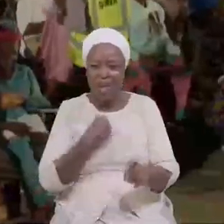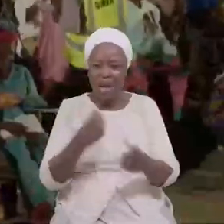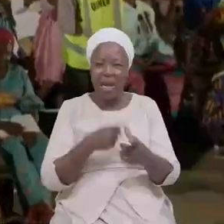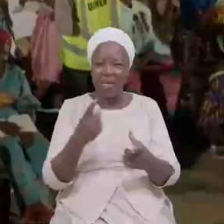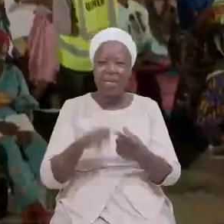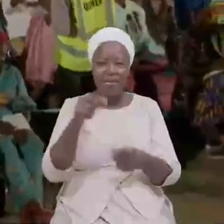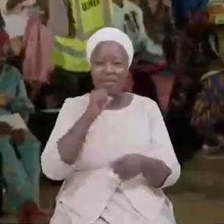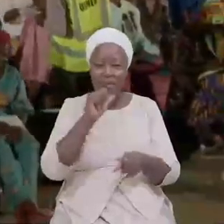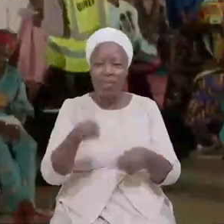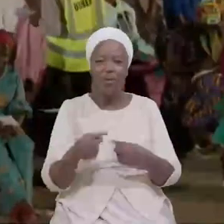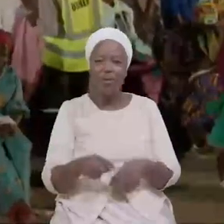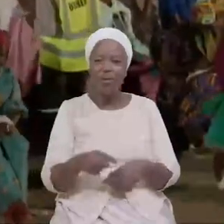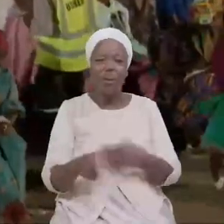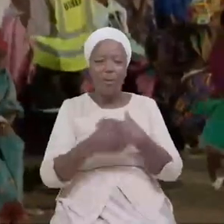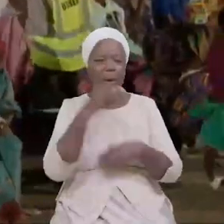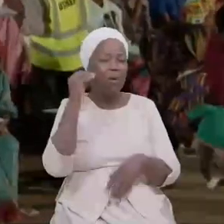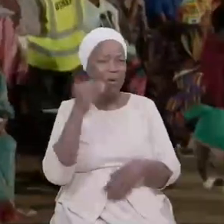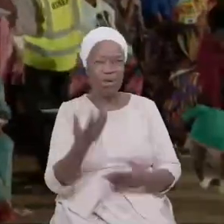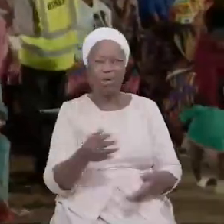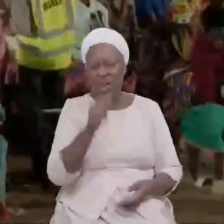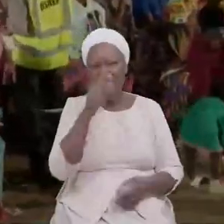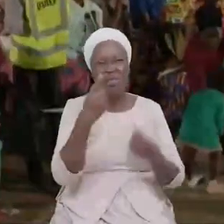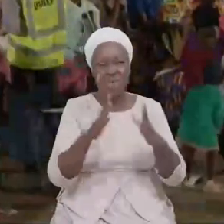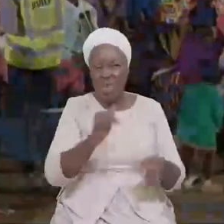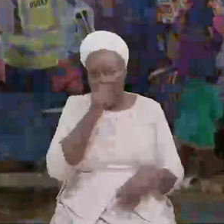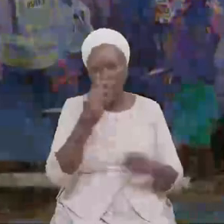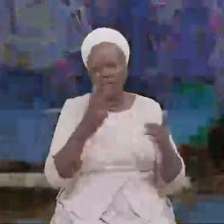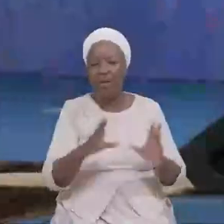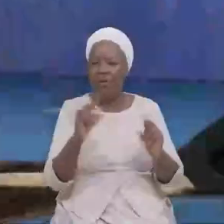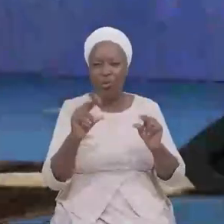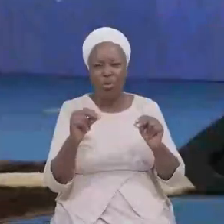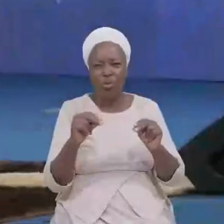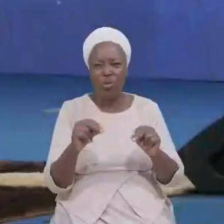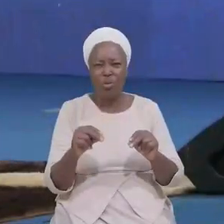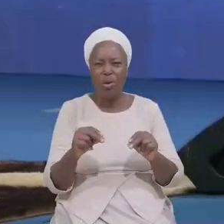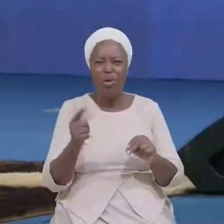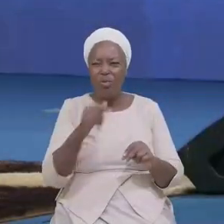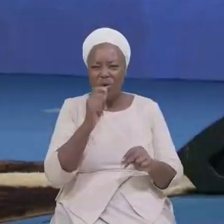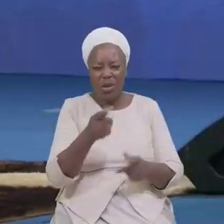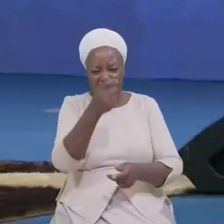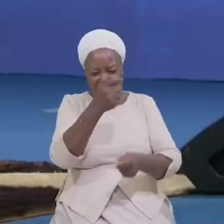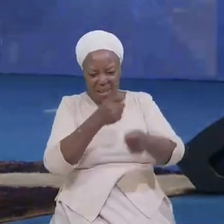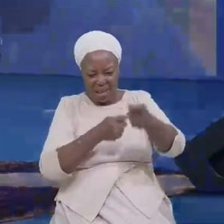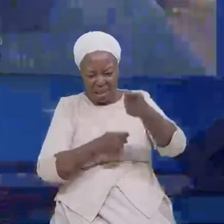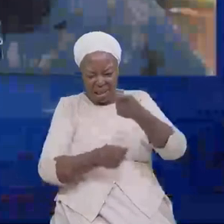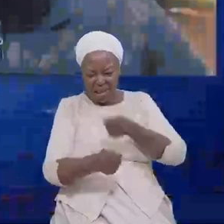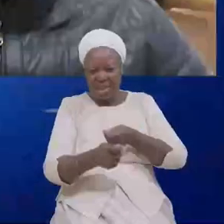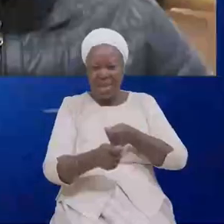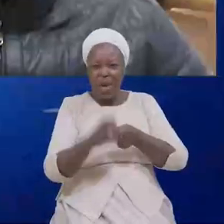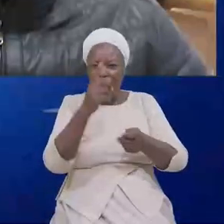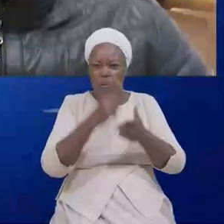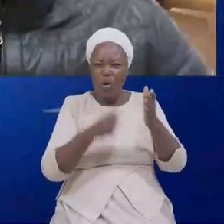Et tu ne vas pas continuer pour compter Dieu, je suis pécheur. Ton langage doit changer quand Dieu a changé